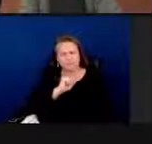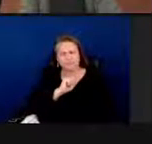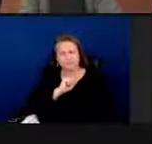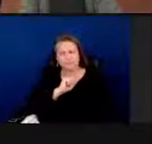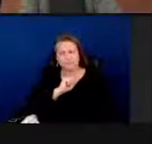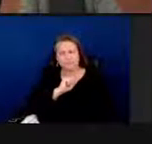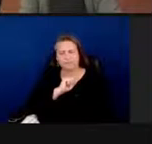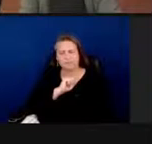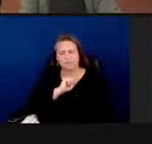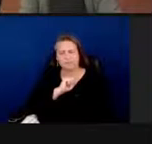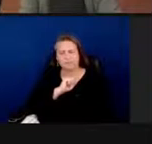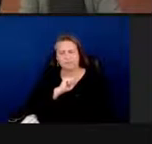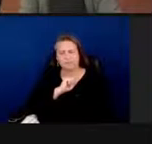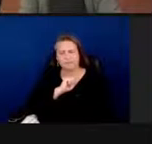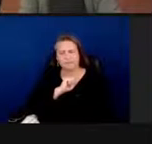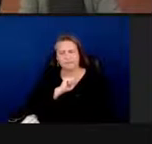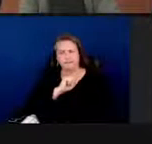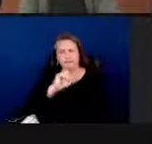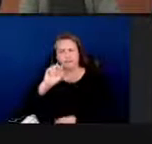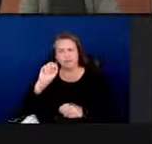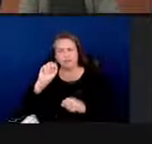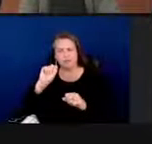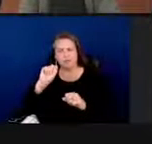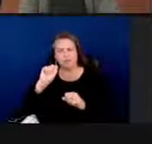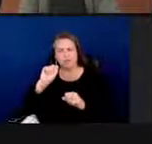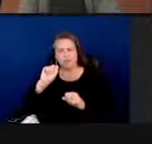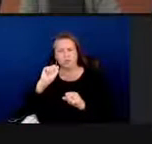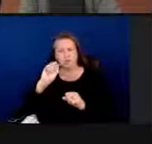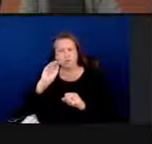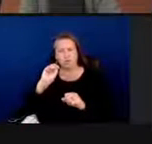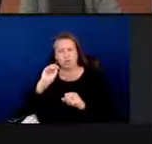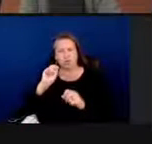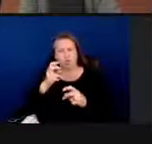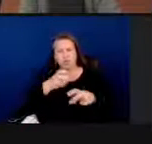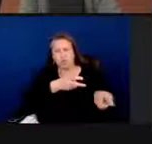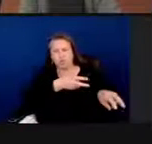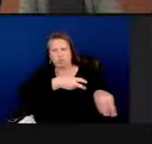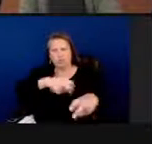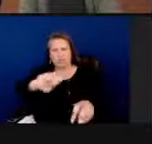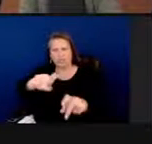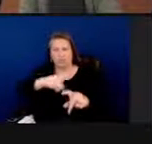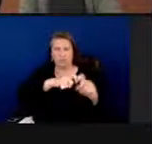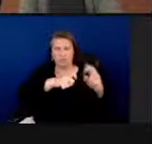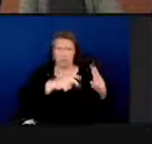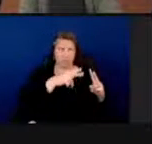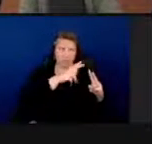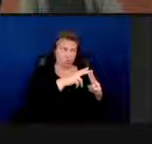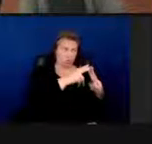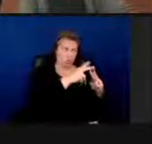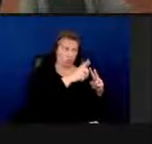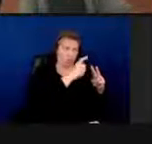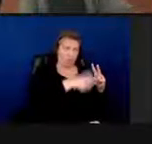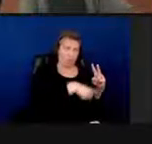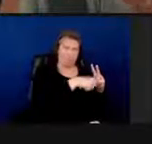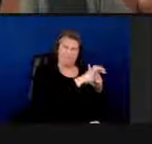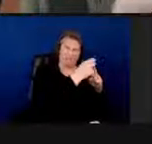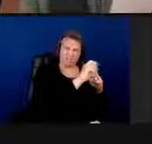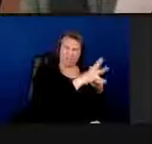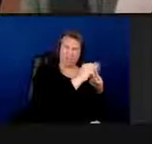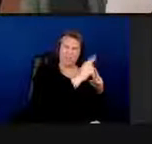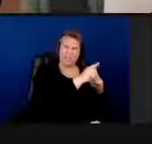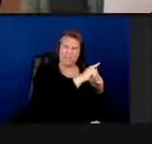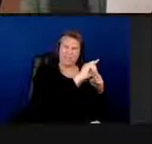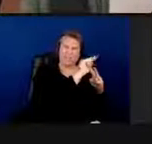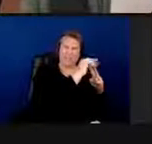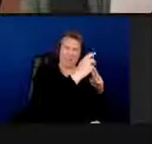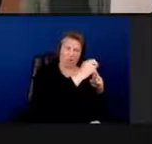إن الانتقال الذي كان يحدث من شلبي وكندي كان